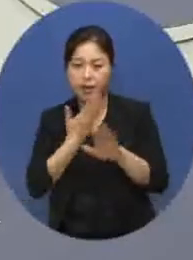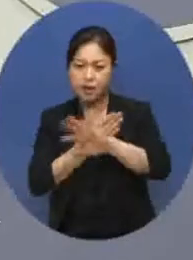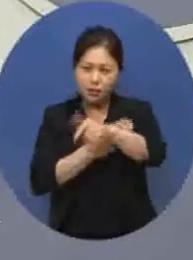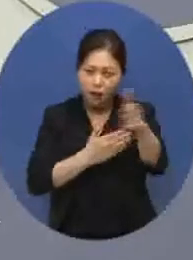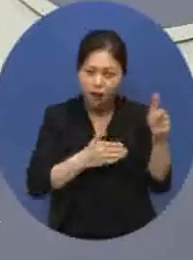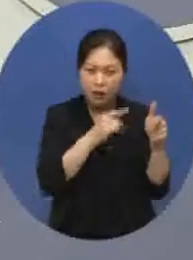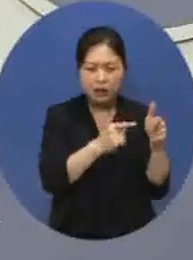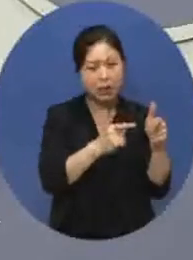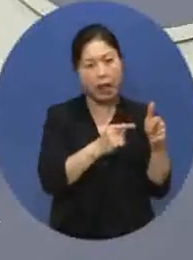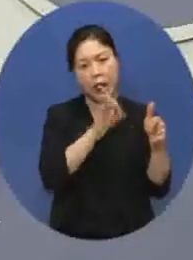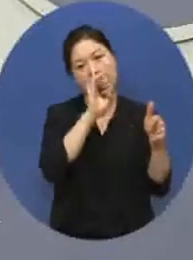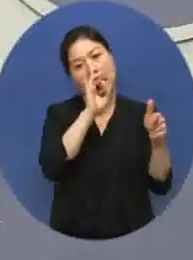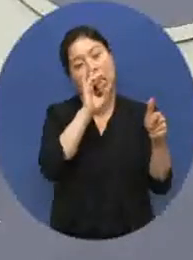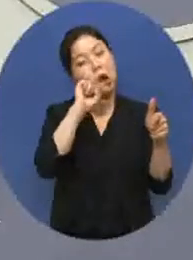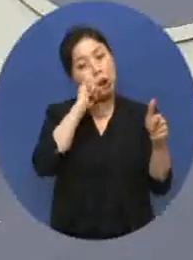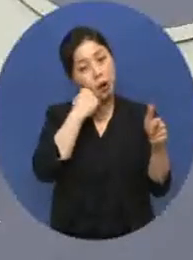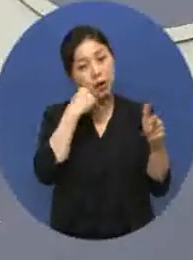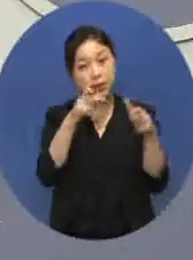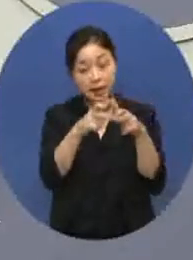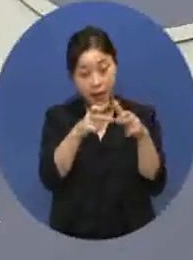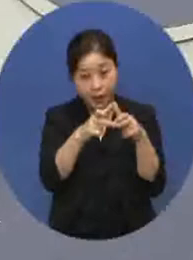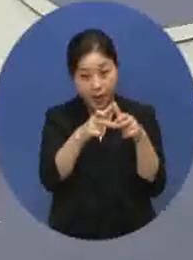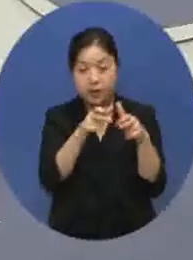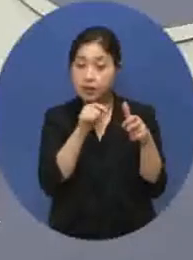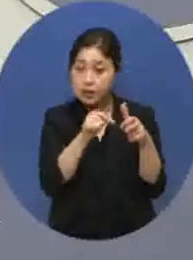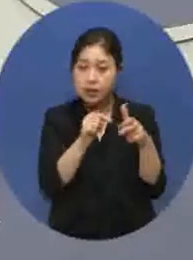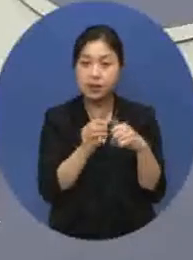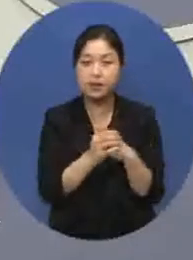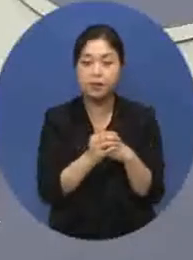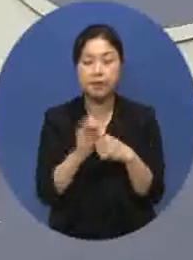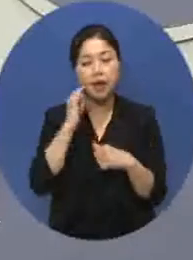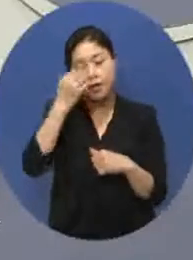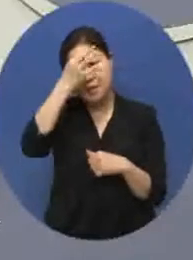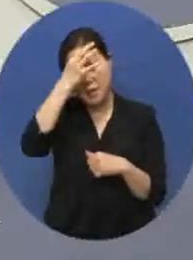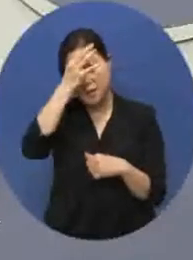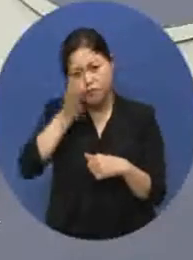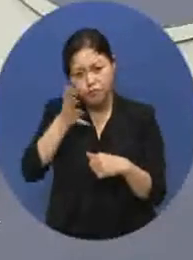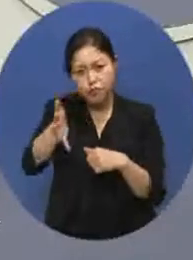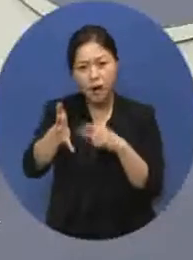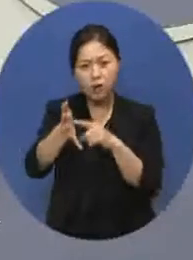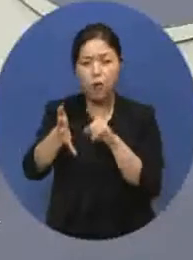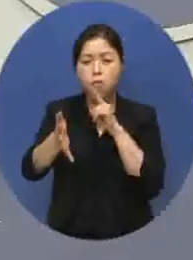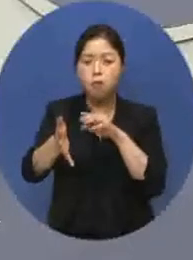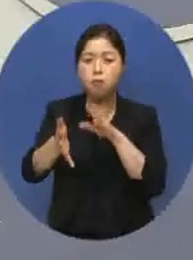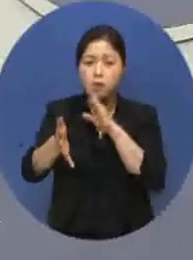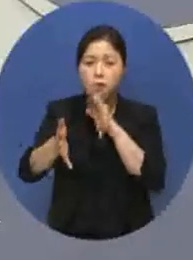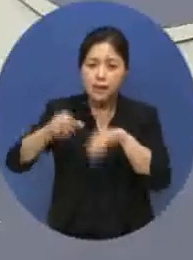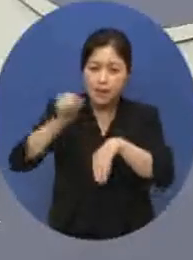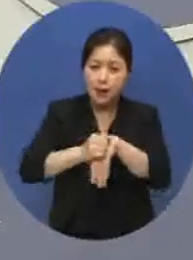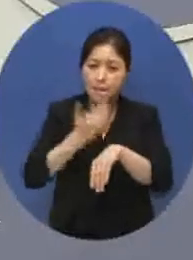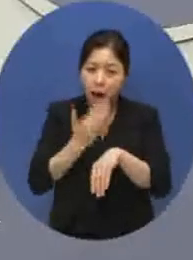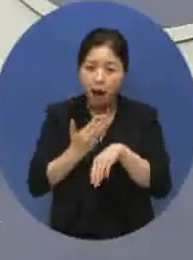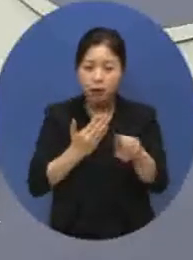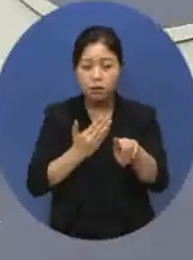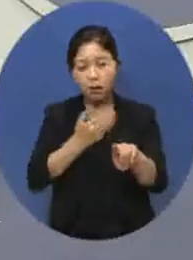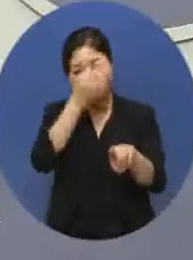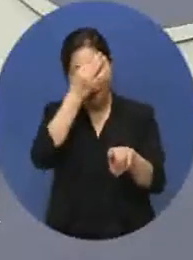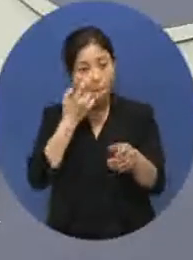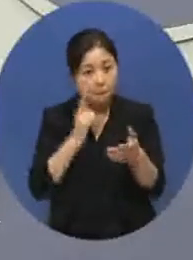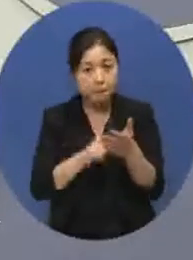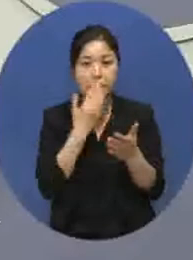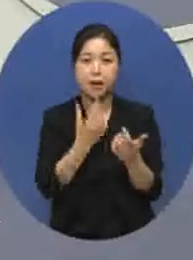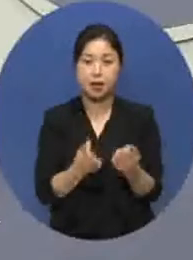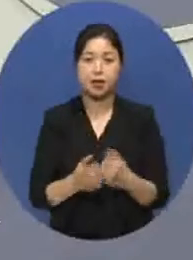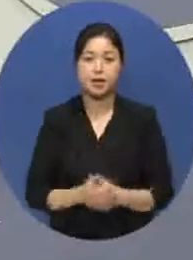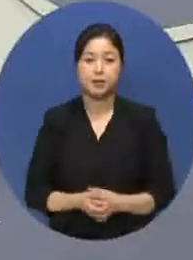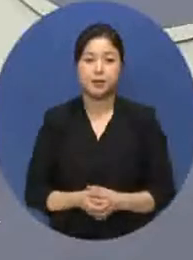있는 우리 장애 자녀가 예술 쪽에만큼은 누구보다도 잘할 수 있는 그런 소지가 보일 수 있거든요.